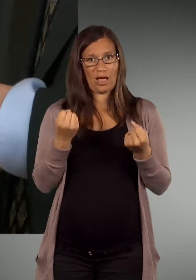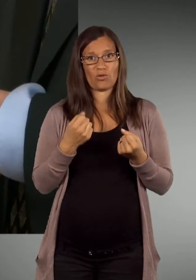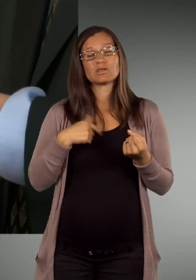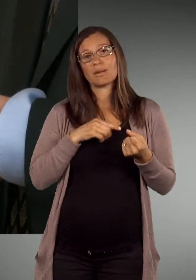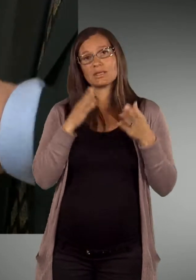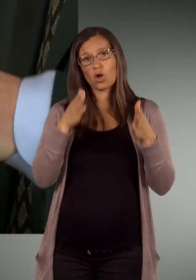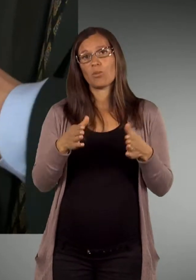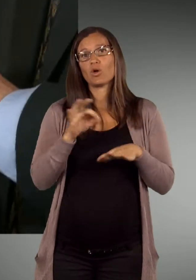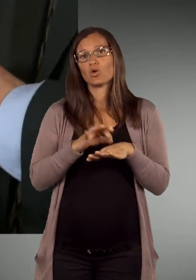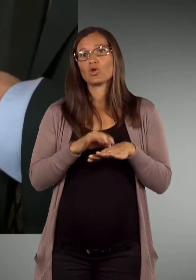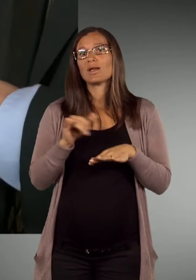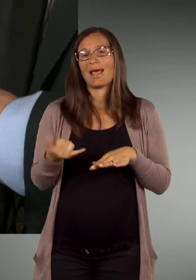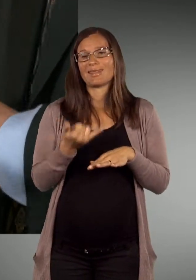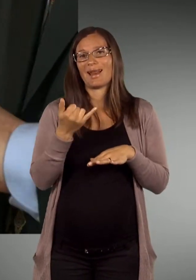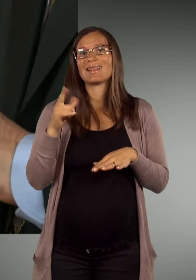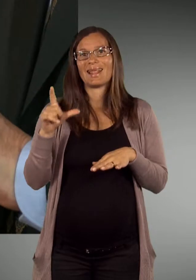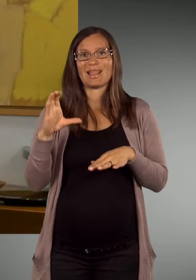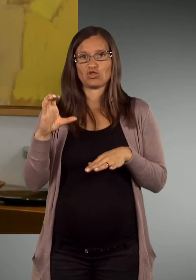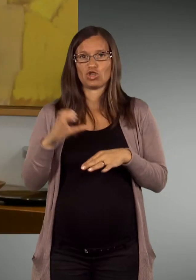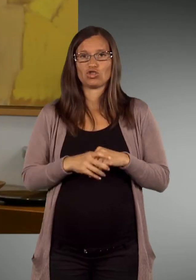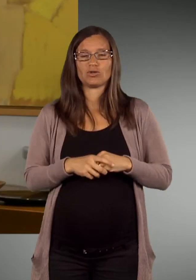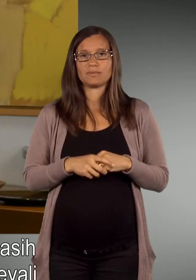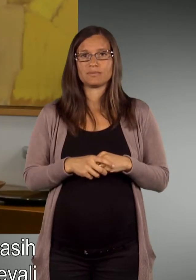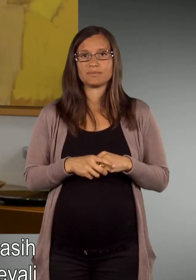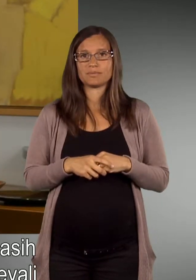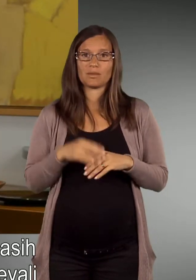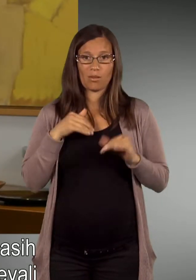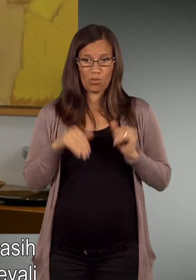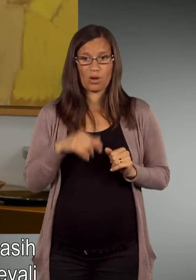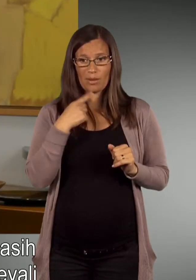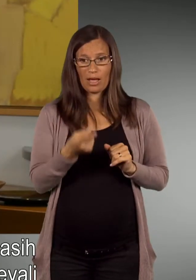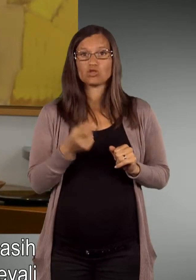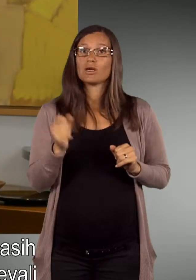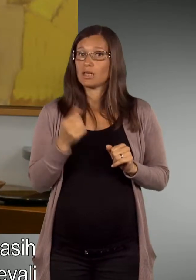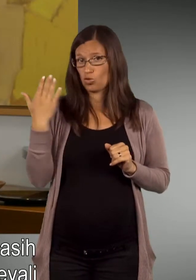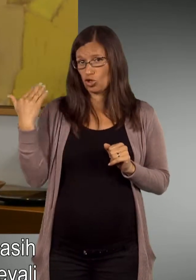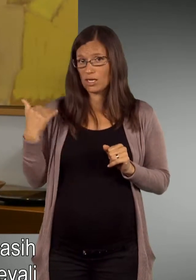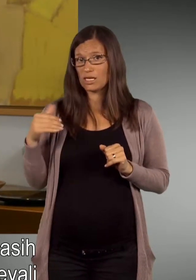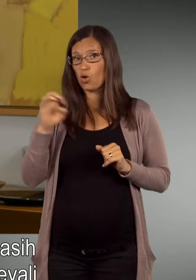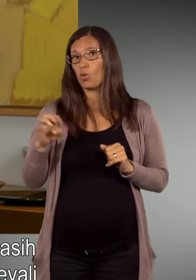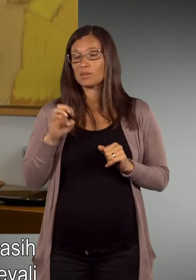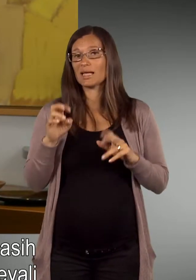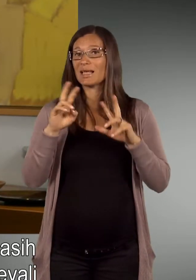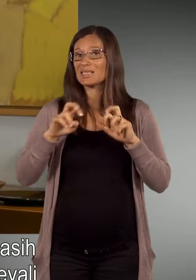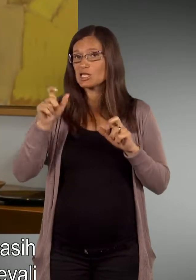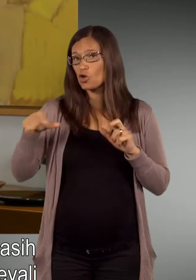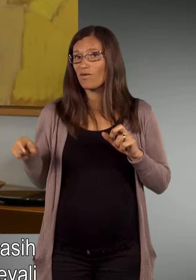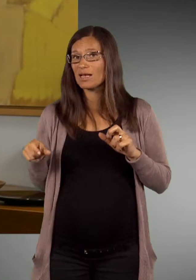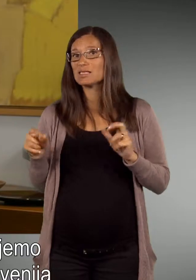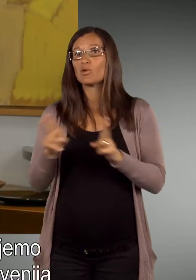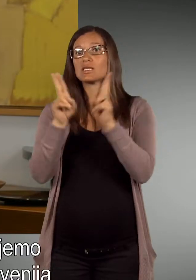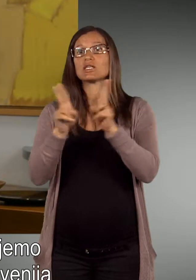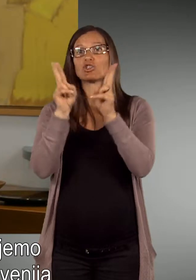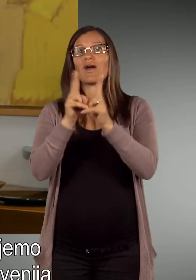je zaupal dr. Jadran Lenarčič. Torej, moram reči, da smo se včasih evropski raziskovalci srečevali v